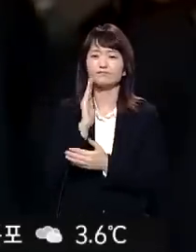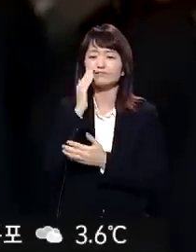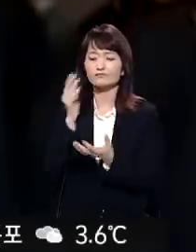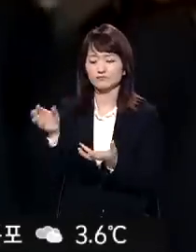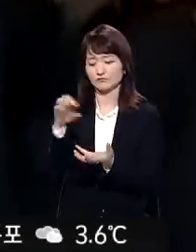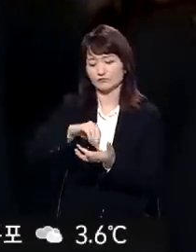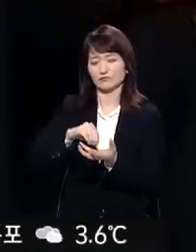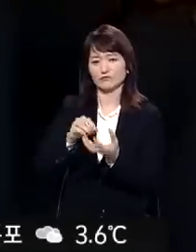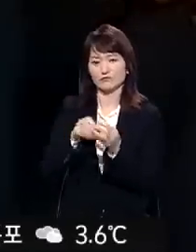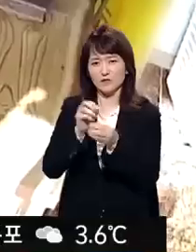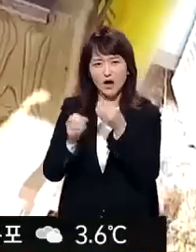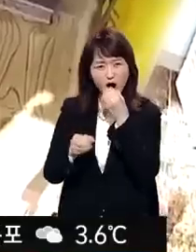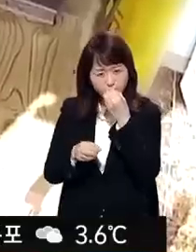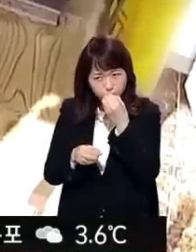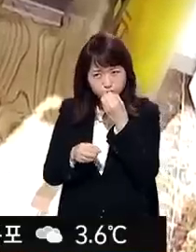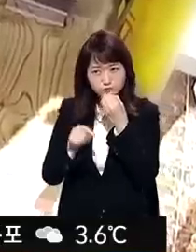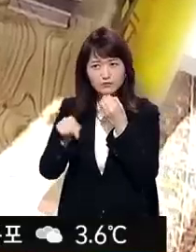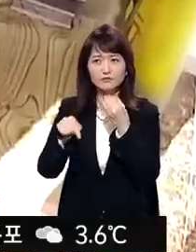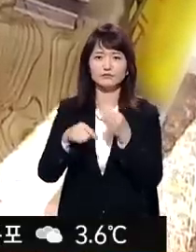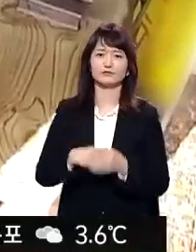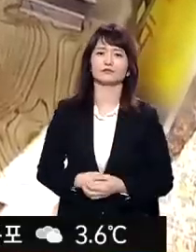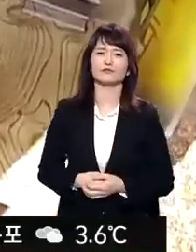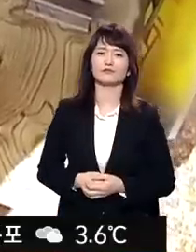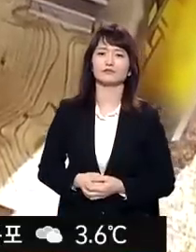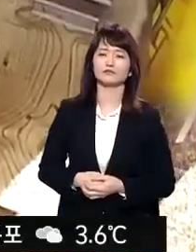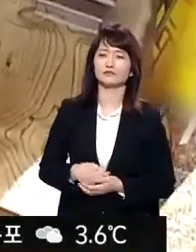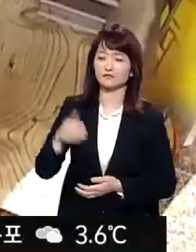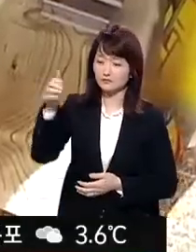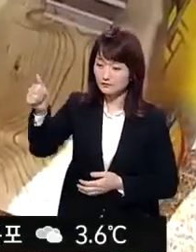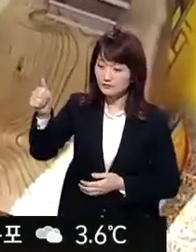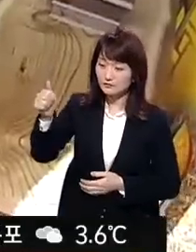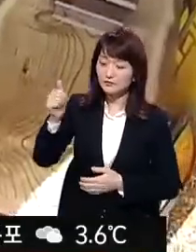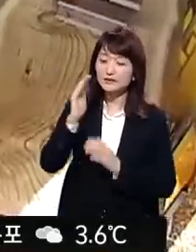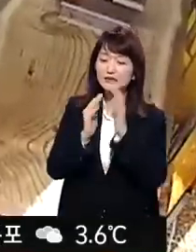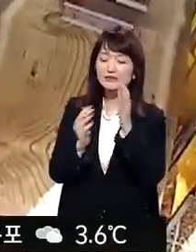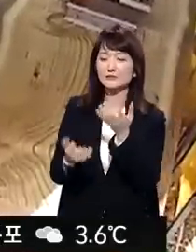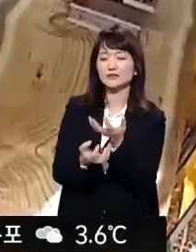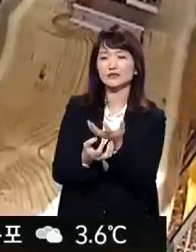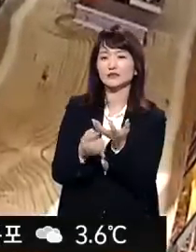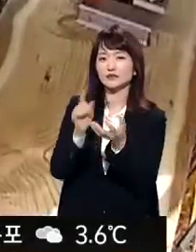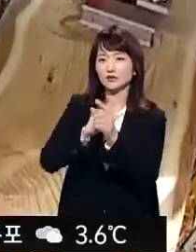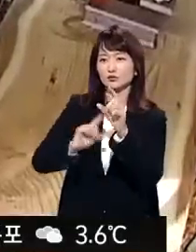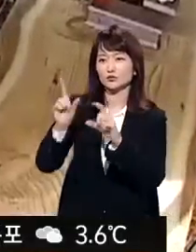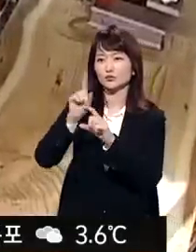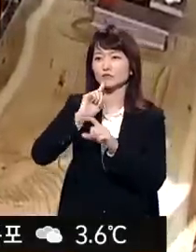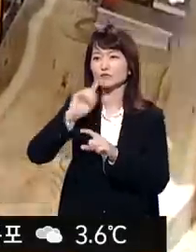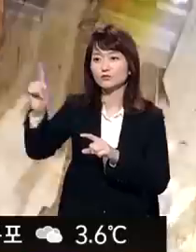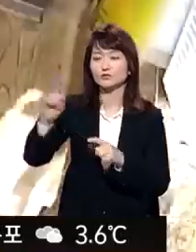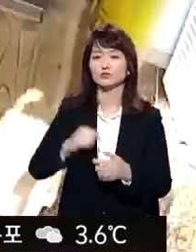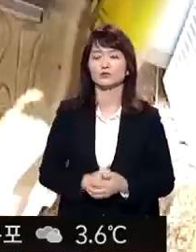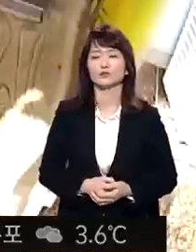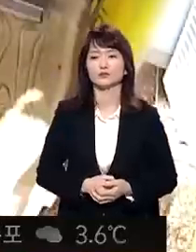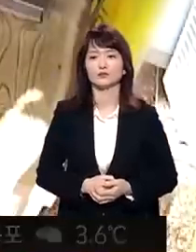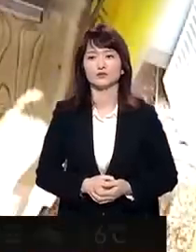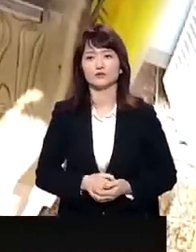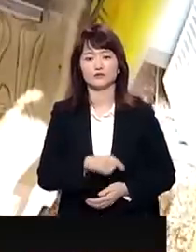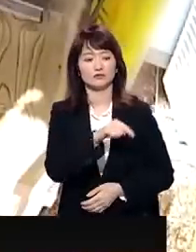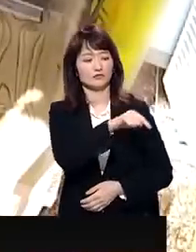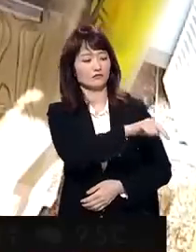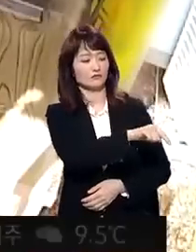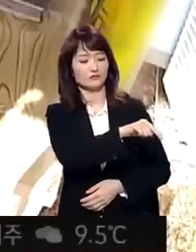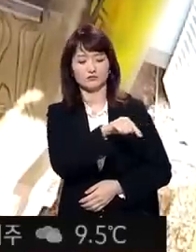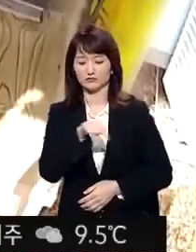먹습니다. 아유, 그런 다음에 그걸로 부족해지. 사장님, 여기 김치찌개 추가요. 자, 그런데 왼쪽 카운터와 주방을 한번 저렇게 쓱